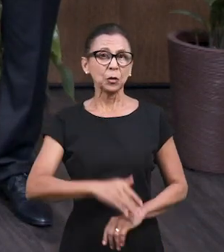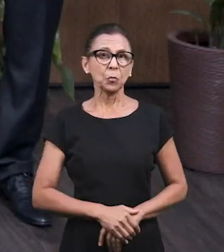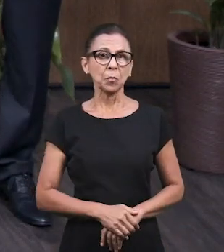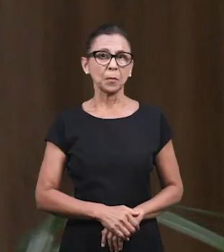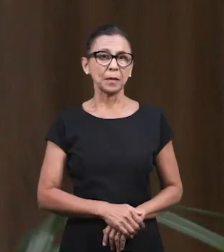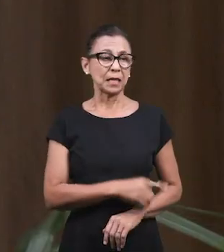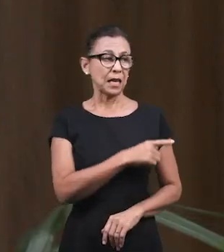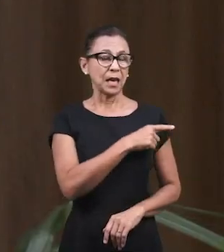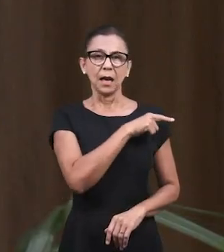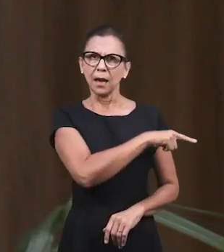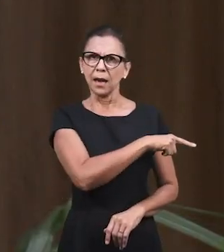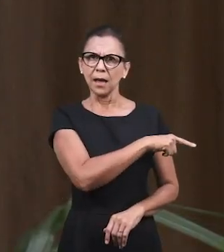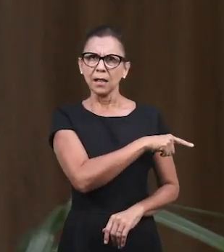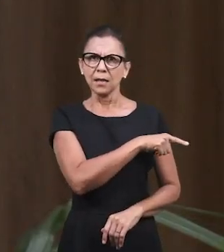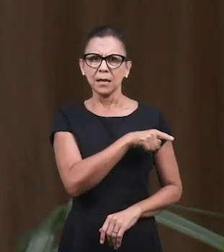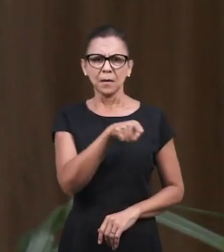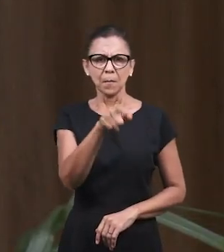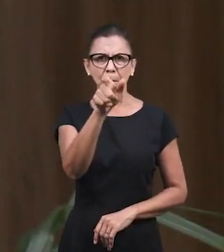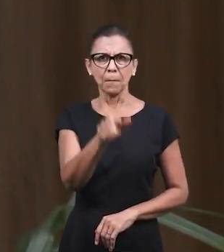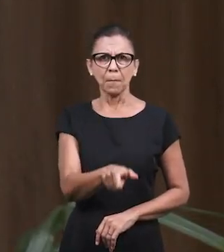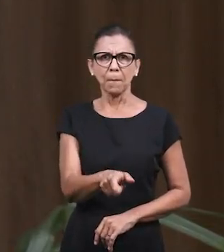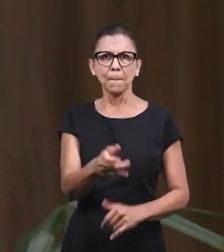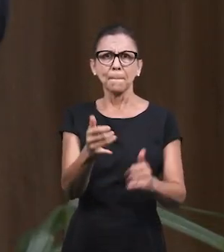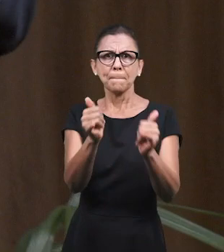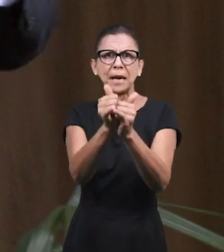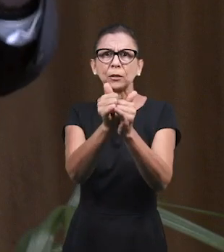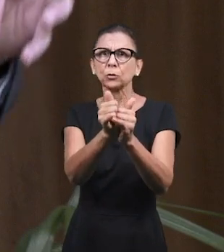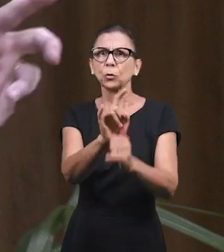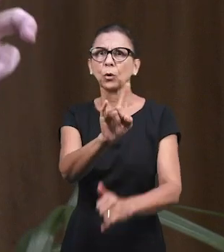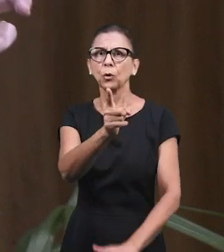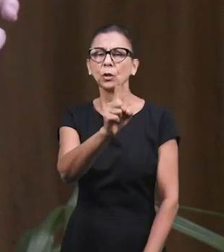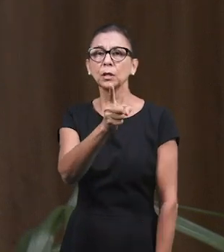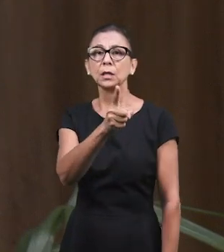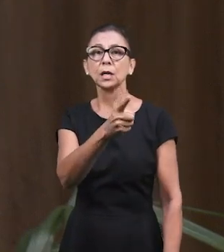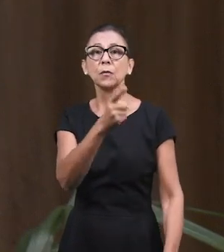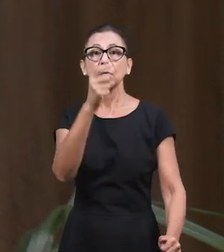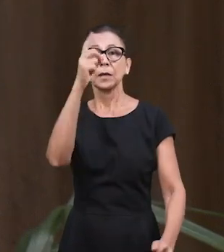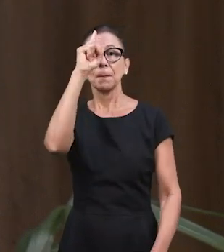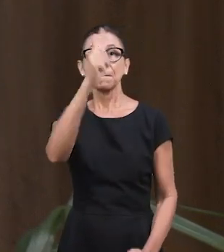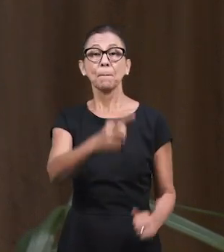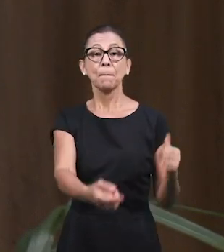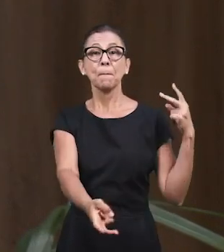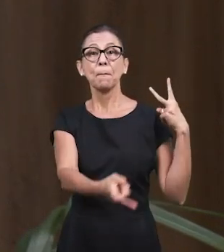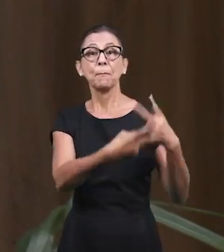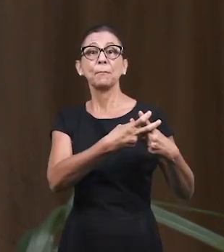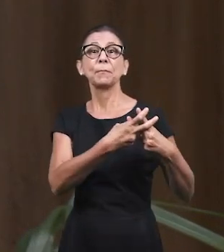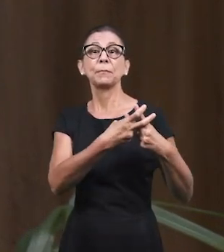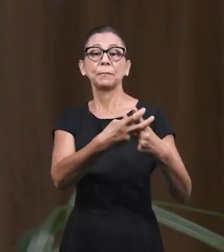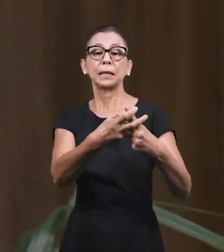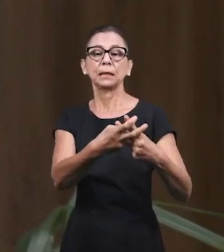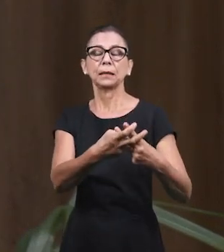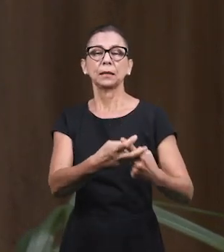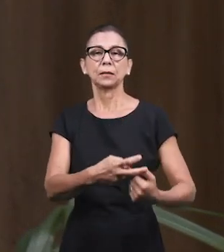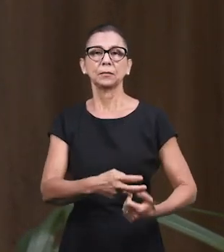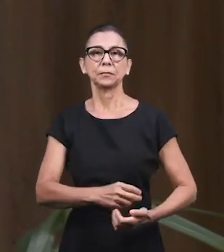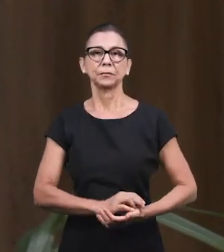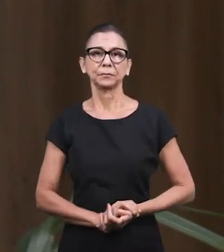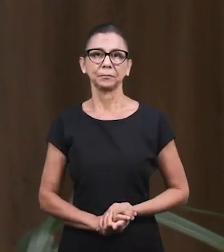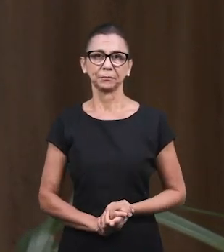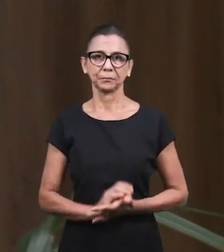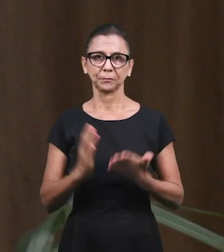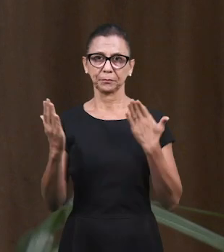qui avait une valeur plus grande. Mais lui, il n'a pas pardonné l'autre serviteur. Pire, il